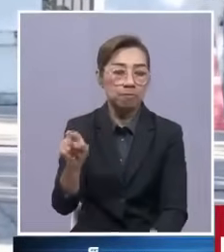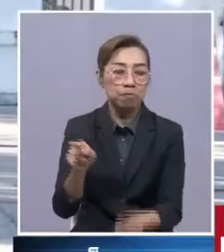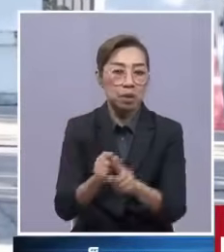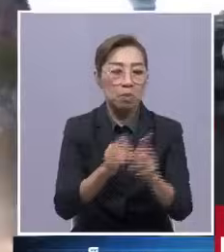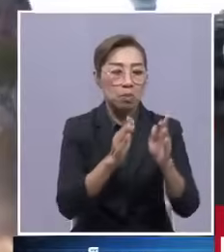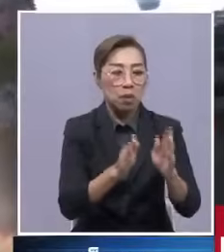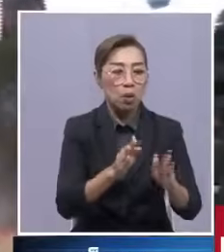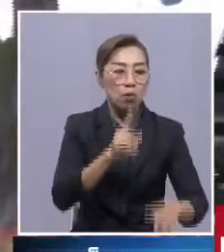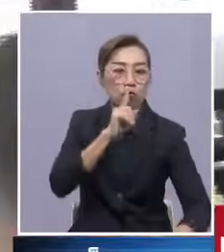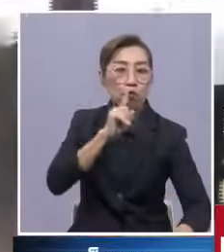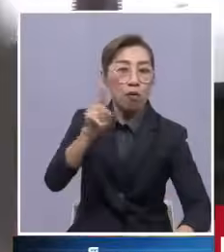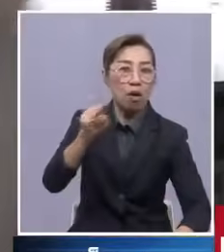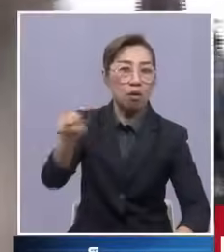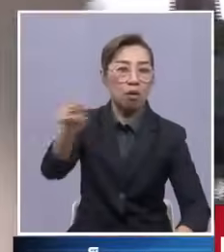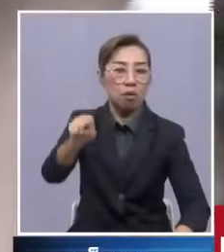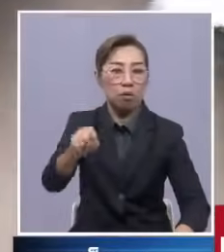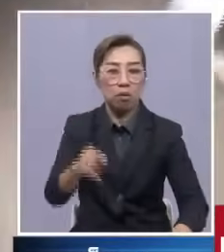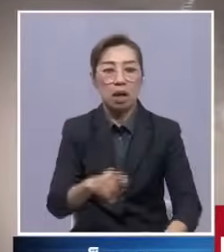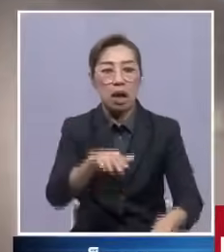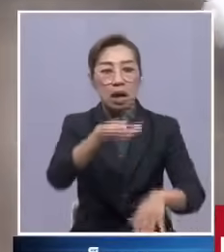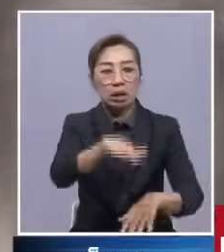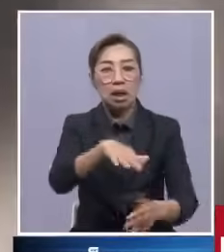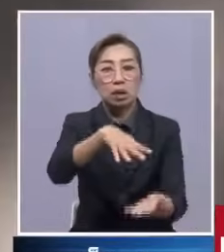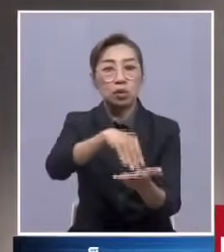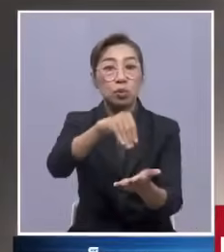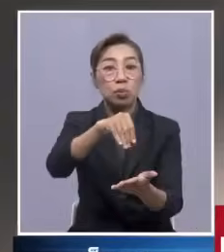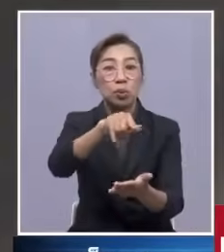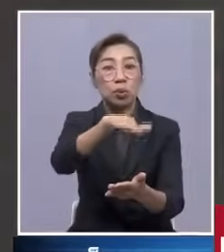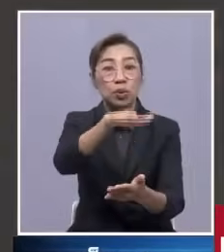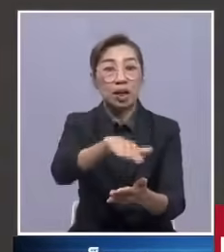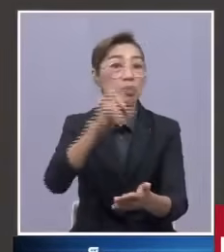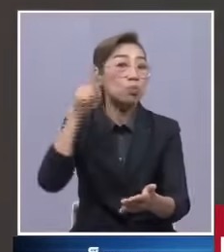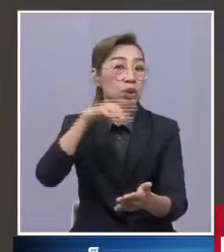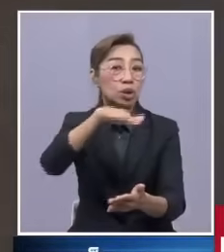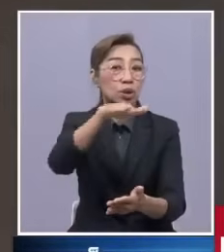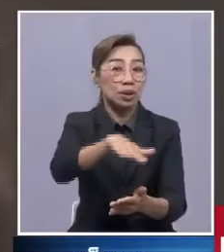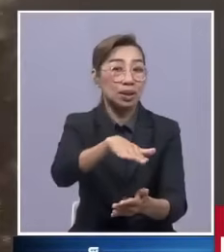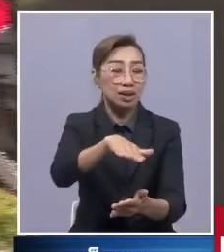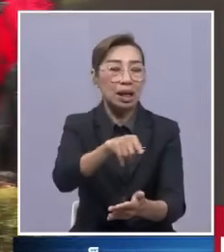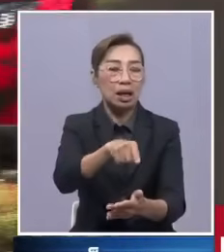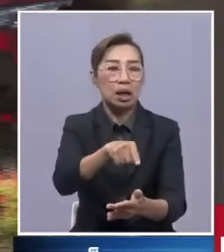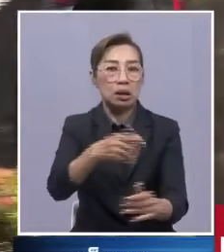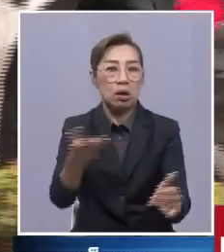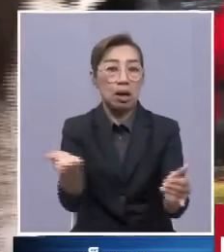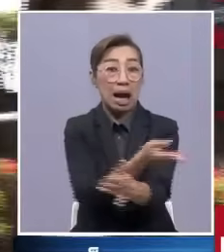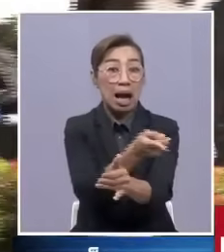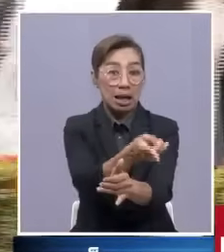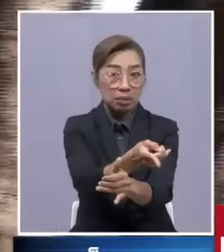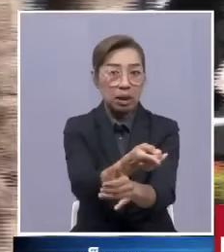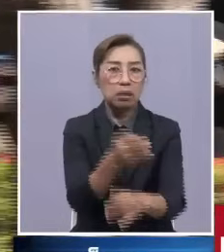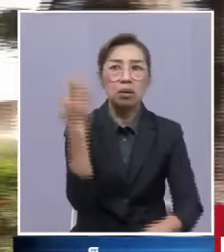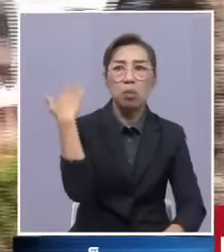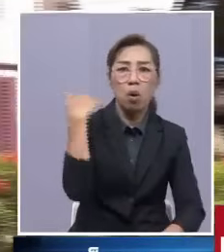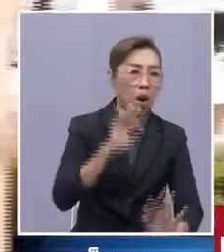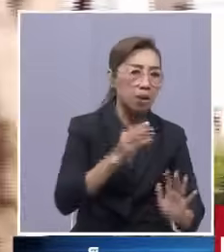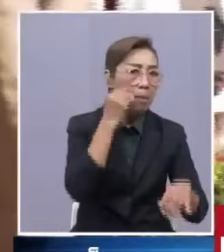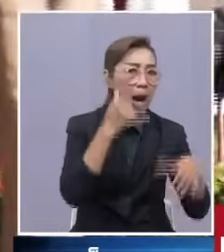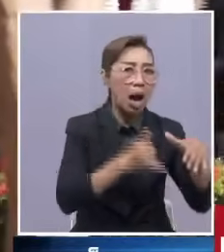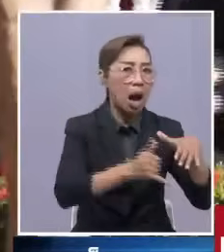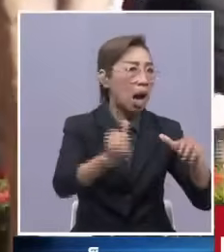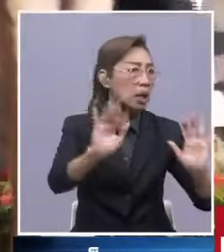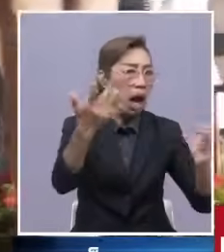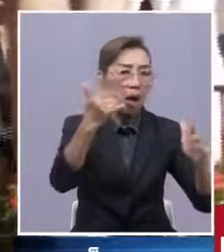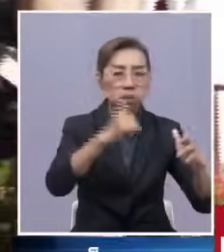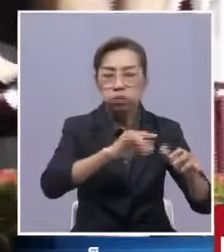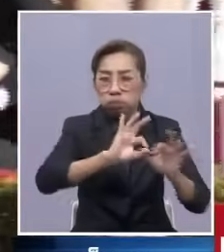เป็นผู้ต้องหาคดีการฆาตกรรมน้องชมพู่บ้านกกอกนะครับที่หายไปอย่างปริศนาครับและร่างก็ไปอยู่ห่างจากบ้าน2กิโลเม